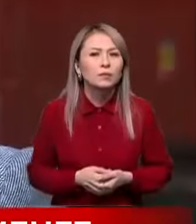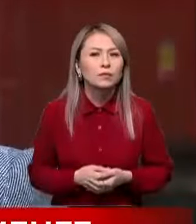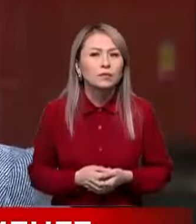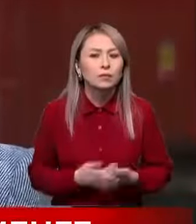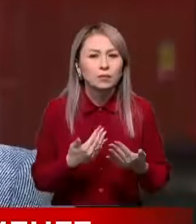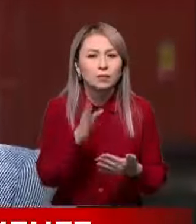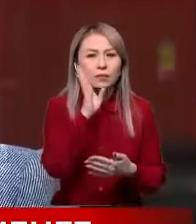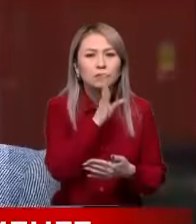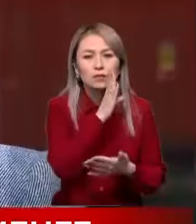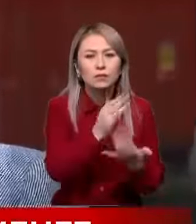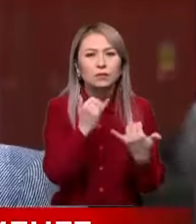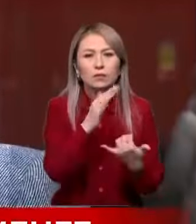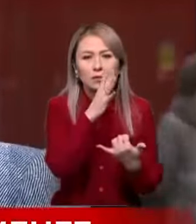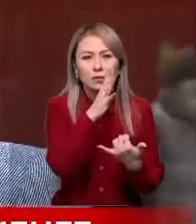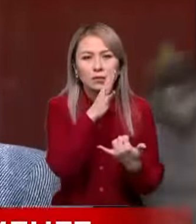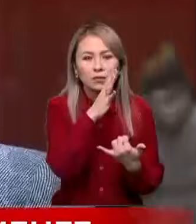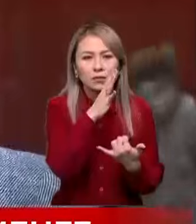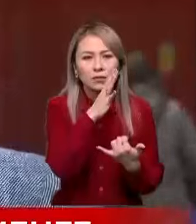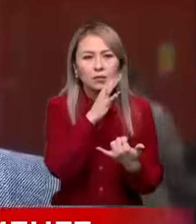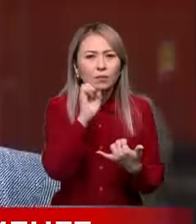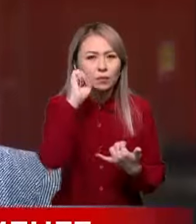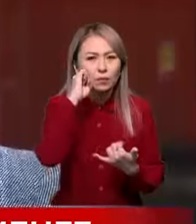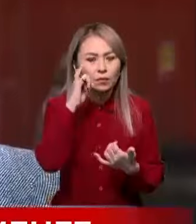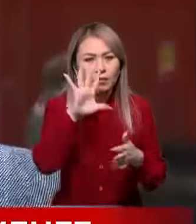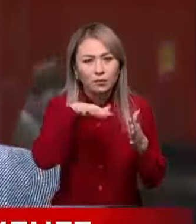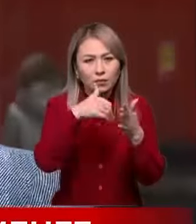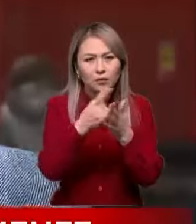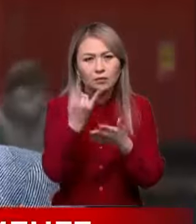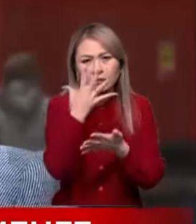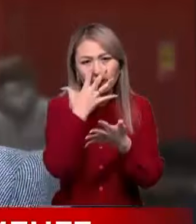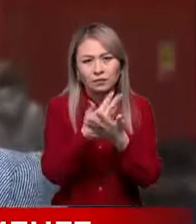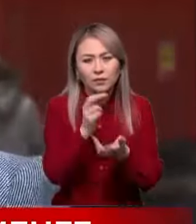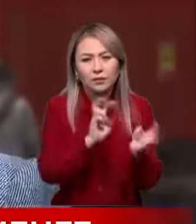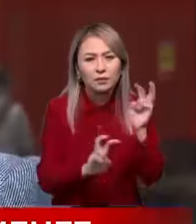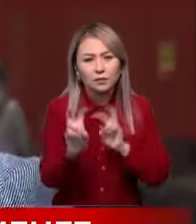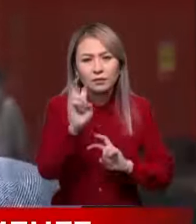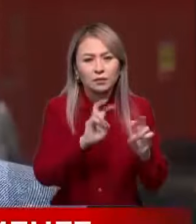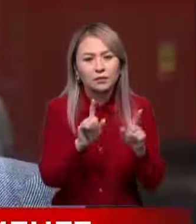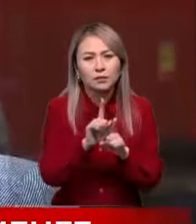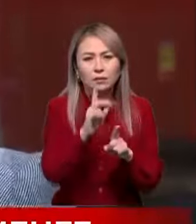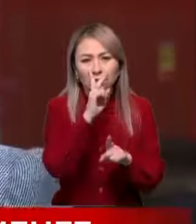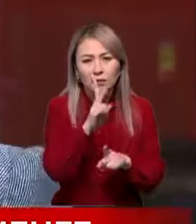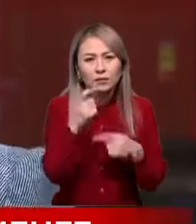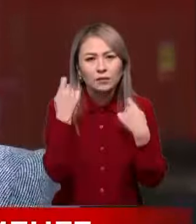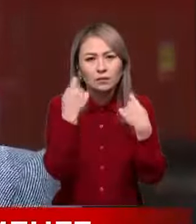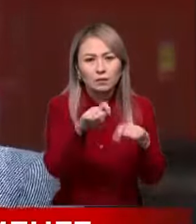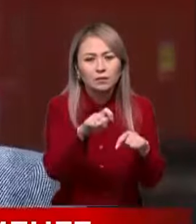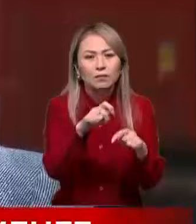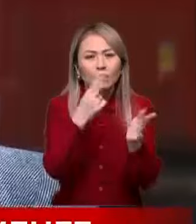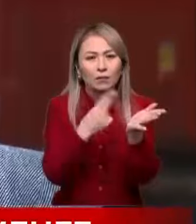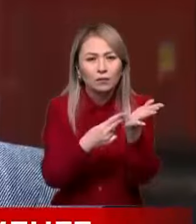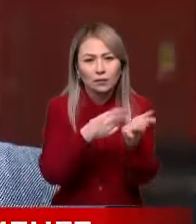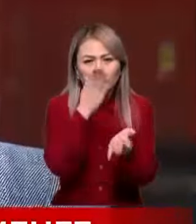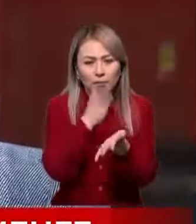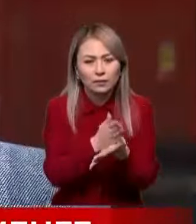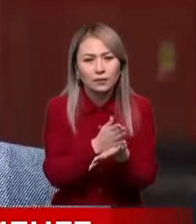ол айел қазіргі таңда үлкен апа әлінге дейін баласын деп келеді. Көзі жеткен, сатылып кеткенін,